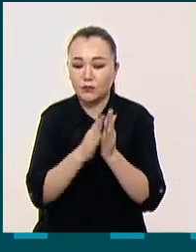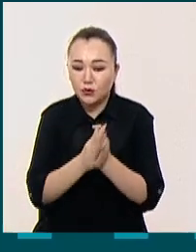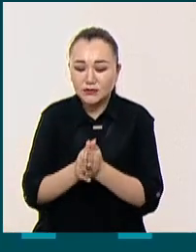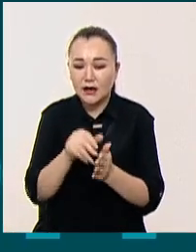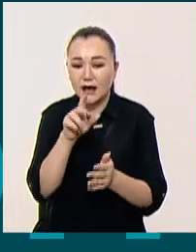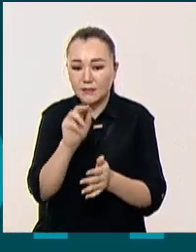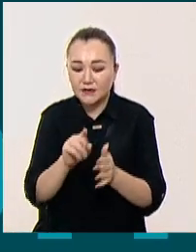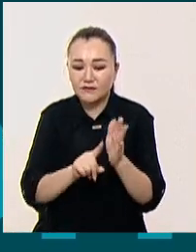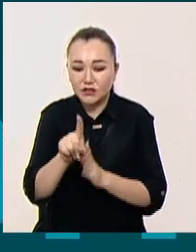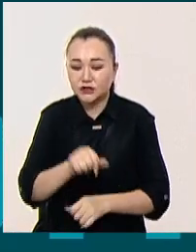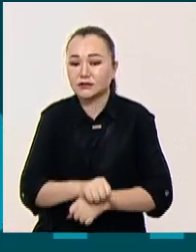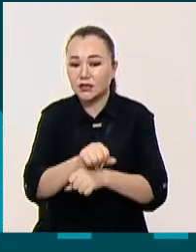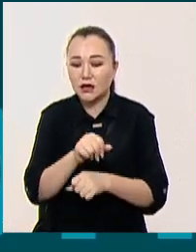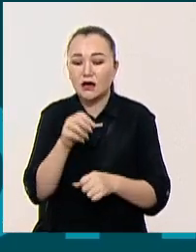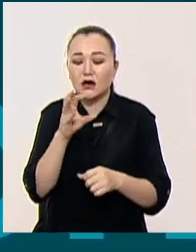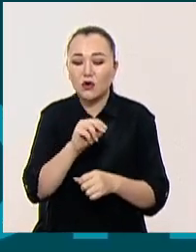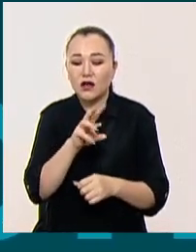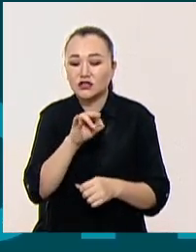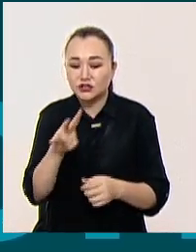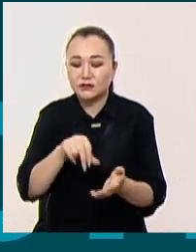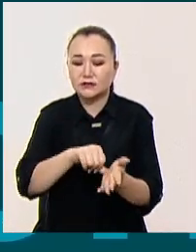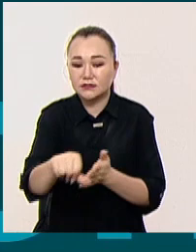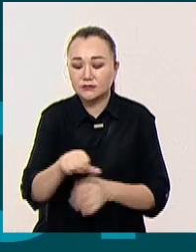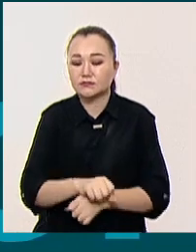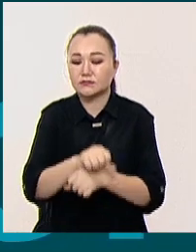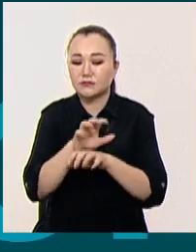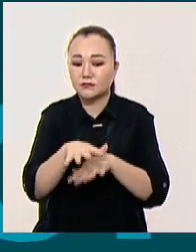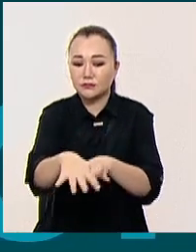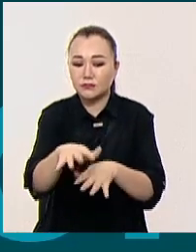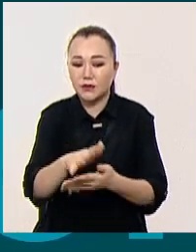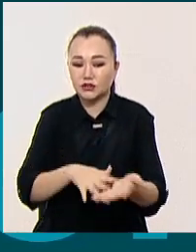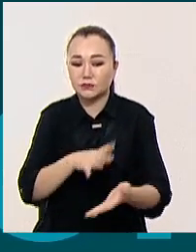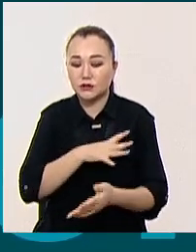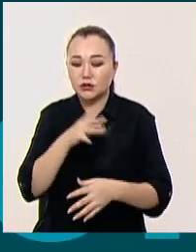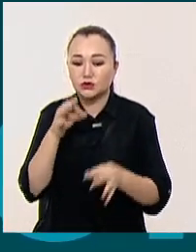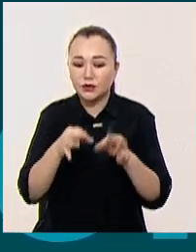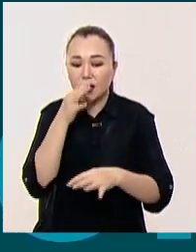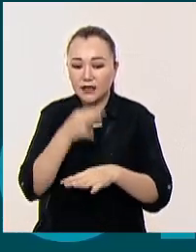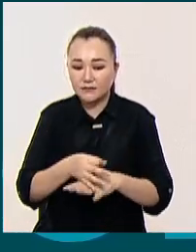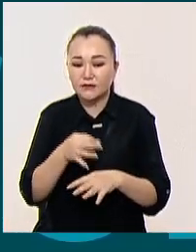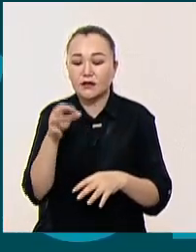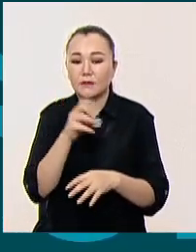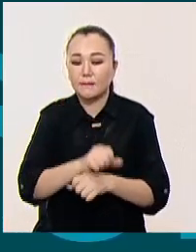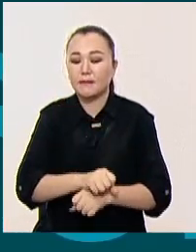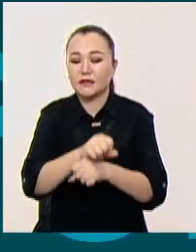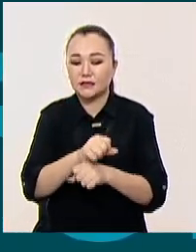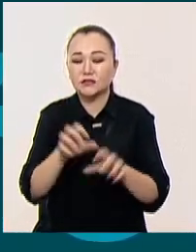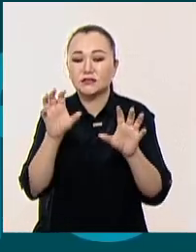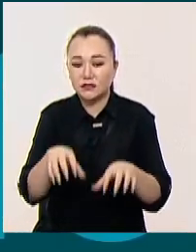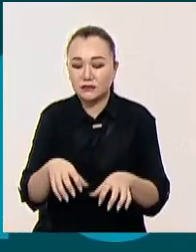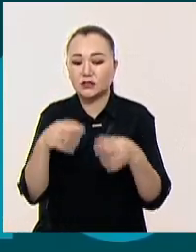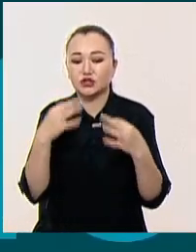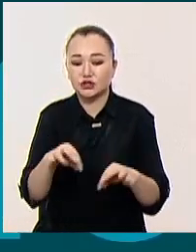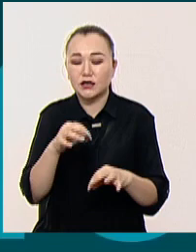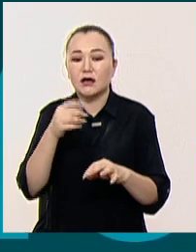Әбиев бастаған азаматтар қорғалжын тас жолымен шерулерін жалғастыра берген. Ал сотта жауап берген кезде Әбиев митингтің заңды екенін бір